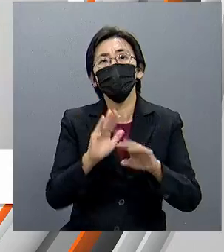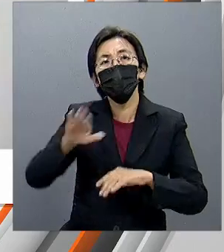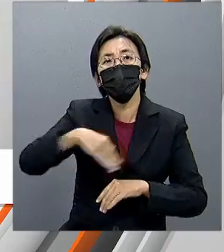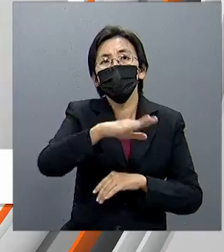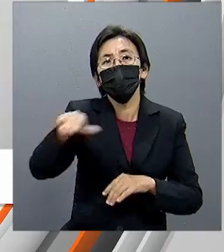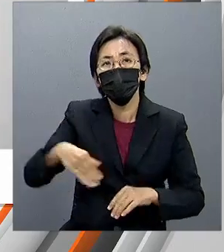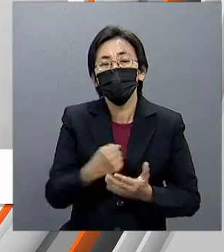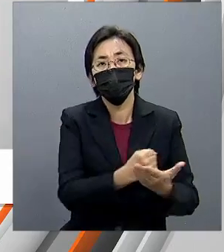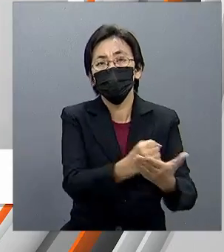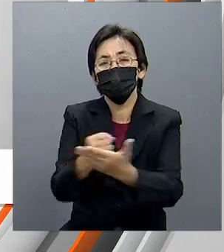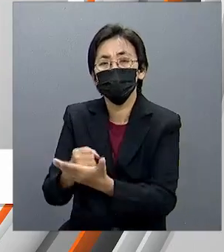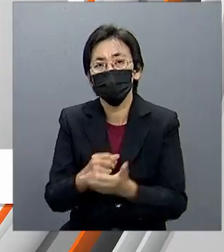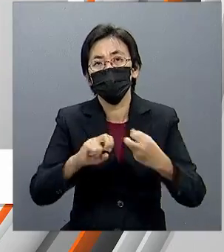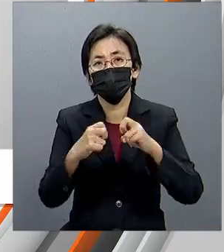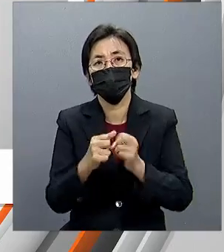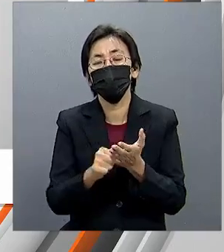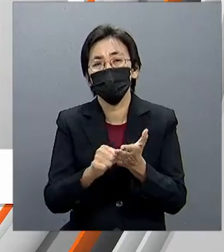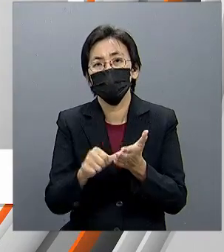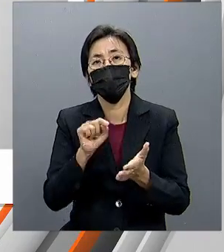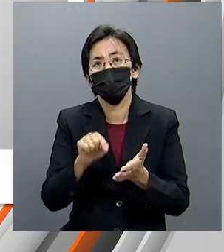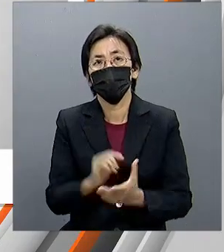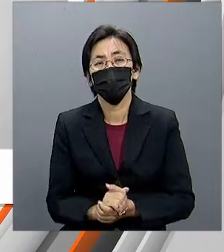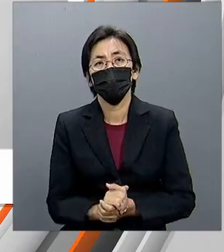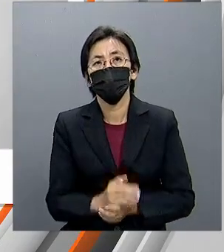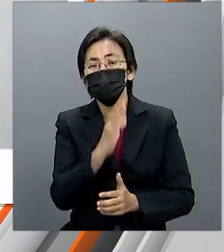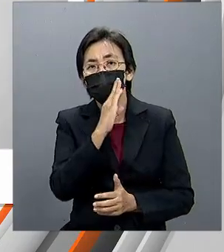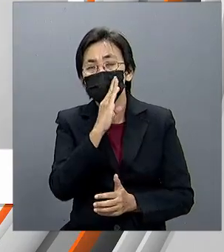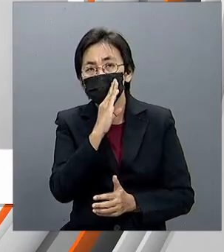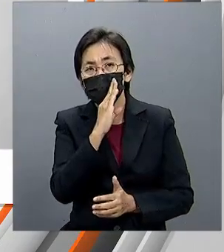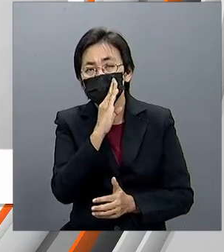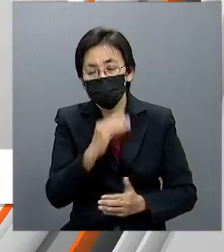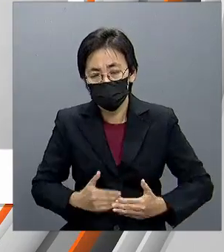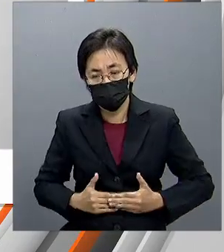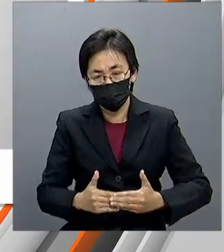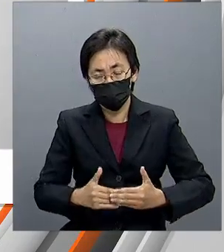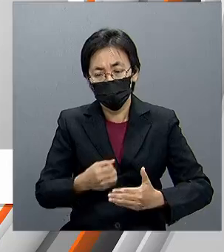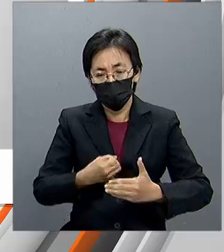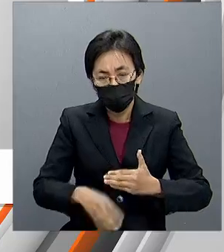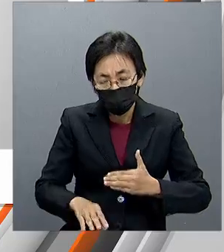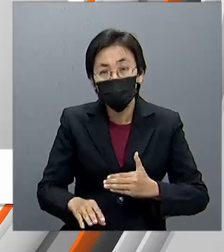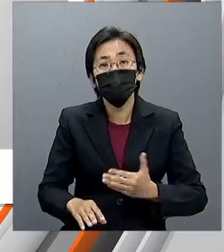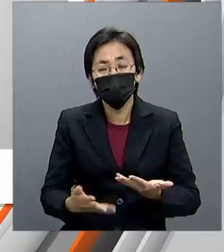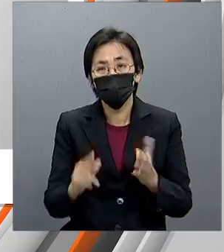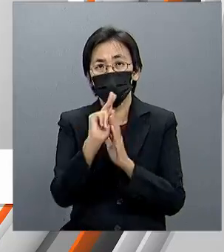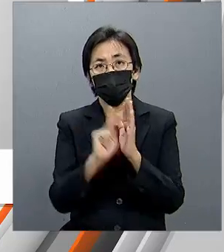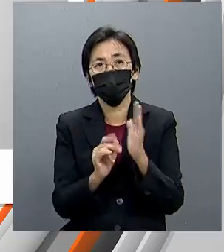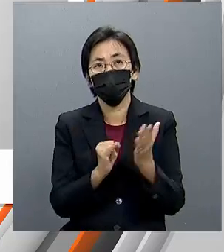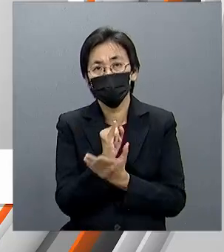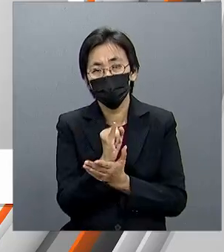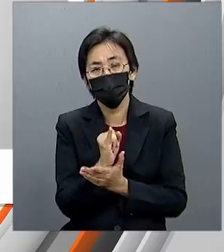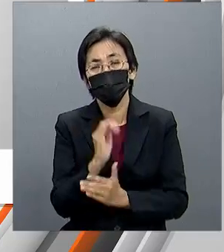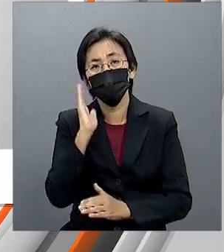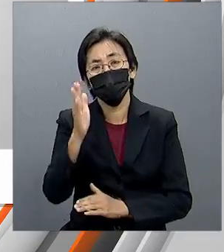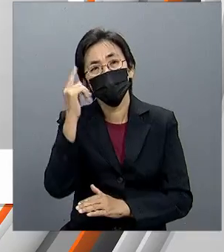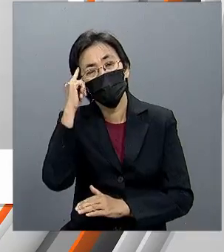าให้มันผ่านไปผมเชื่อว่าถ้าเราเปิดให้มันเป็นการยุติที่ถูกกฎหมายถามว่ายอดคนไข้สูงขึ้นไหมจะสูงขึ้น